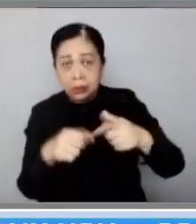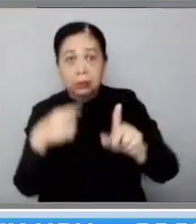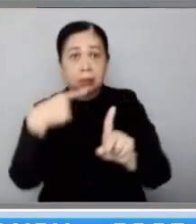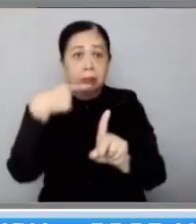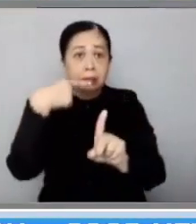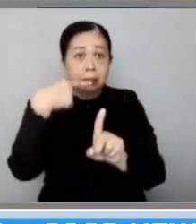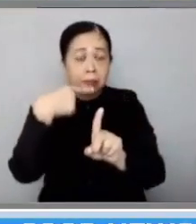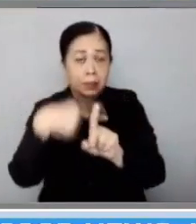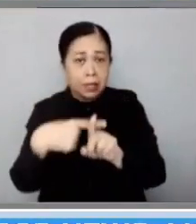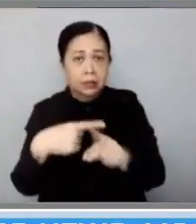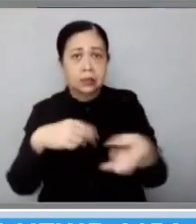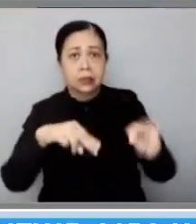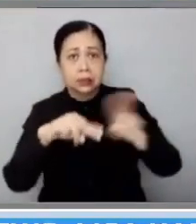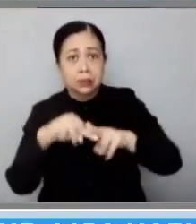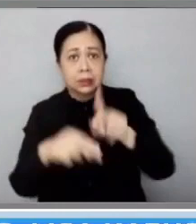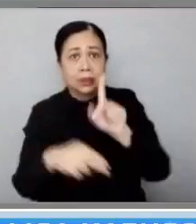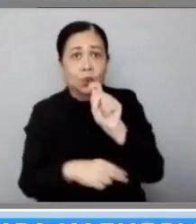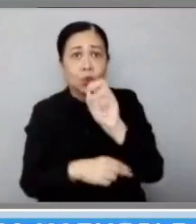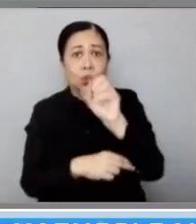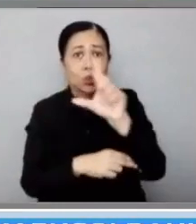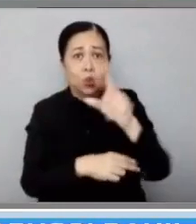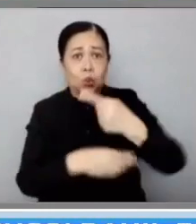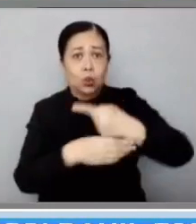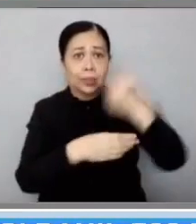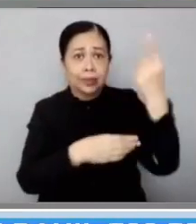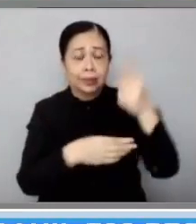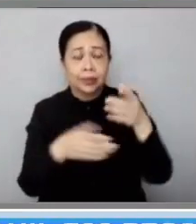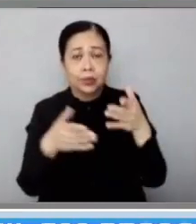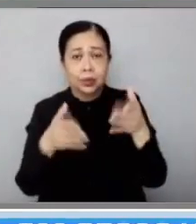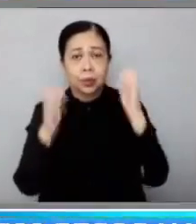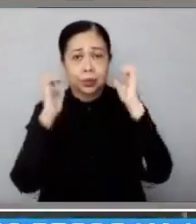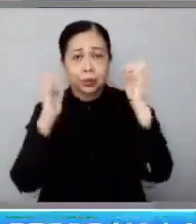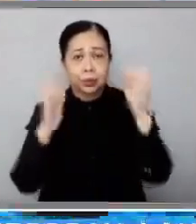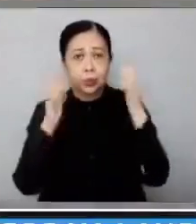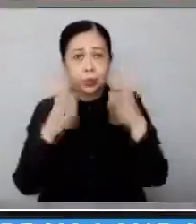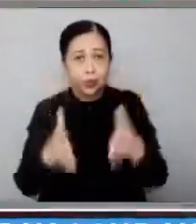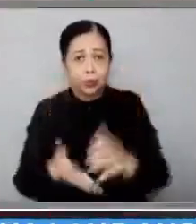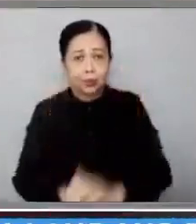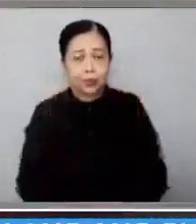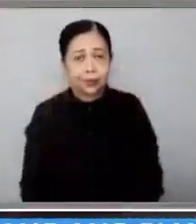sa expressway. Balitang hatid ni Bam Alegre.